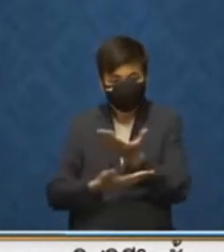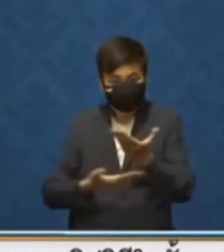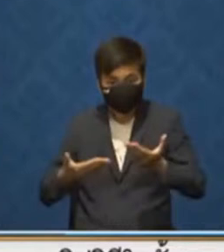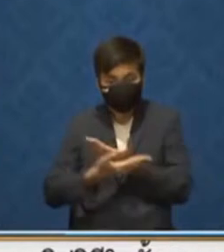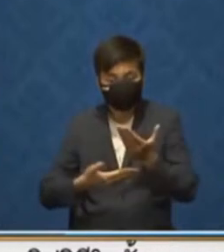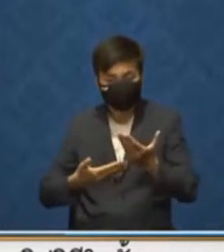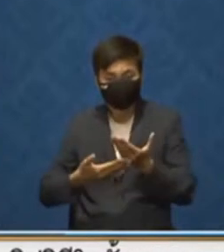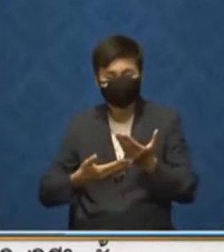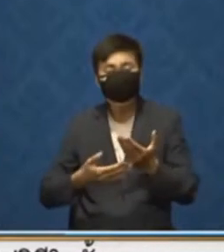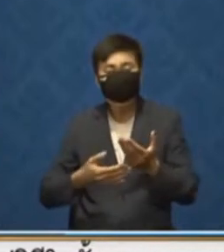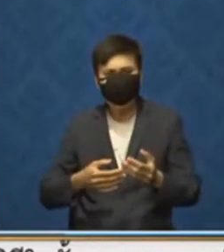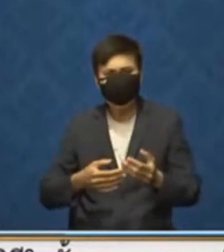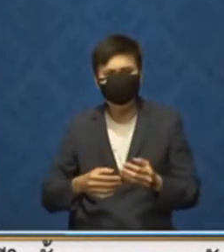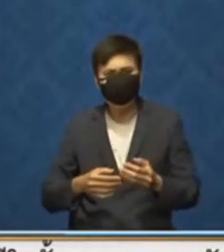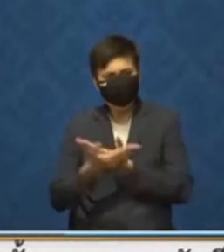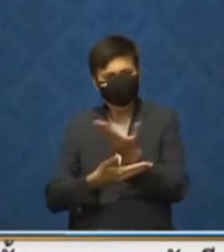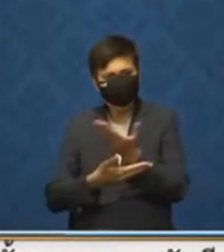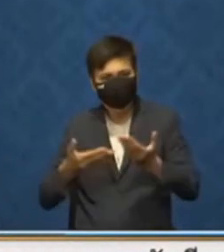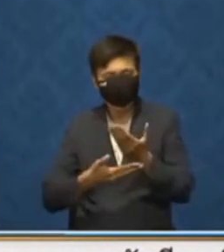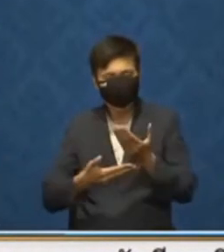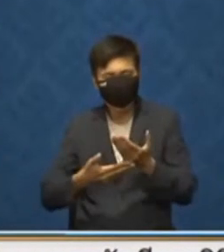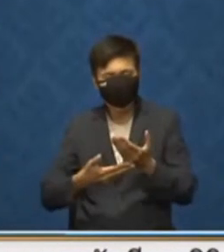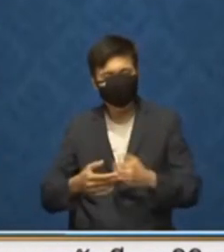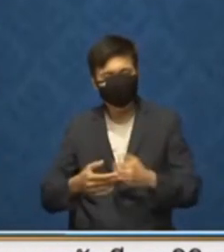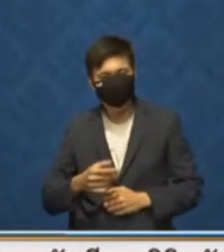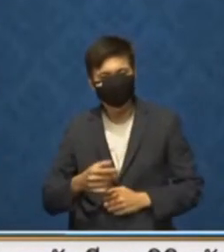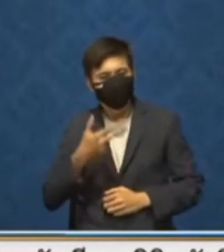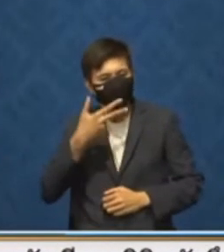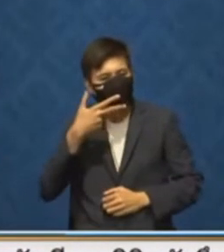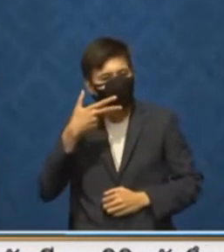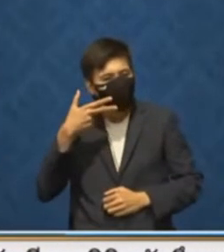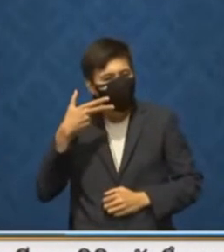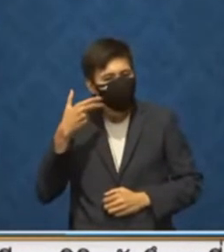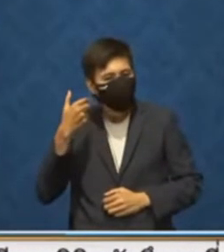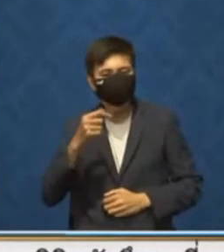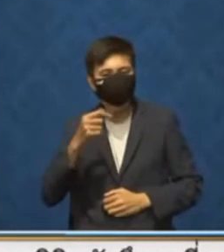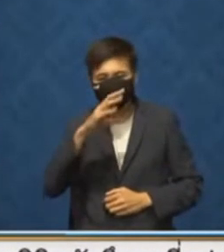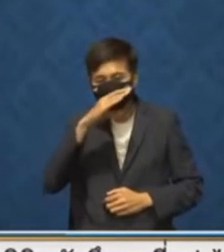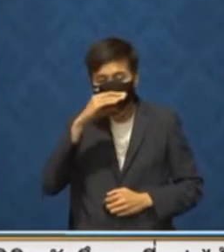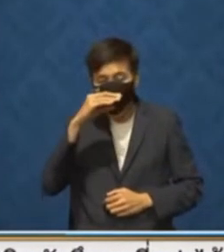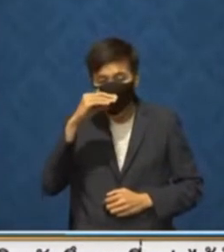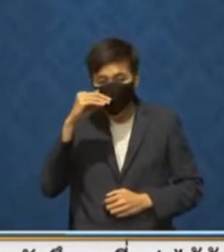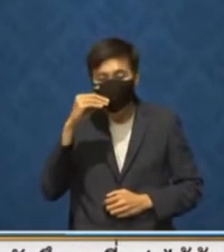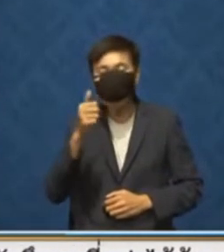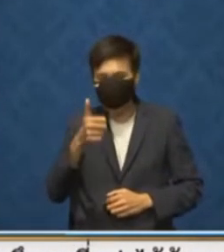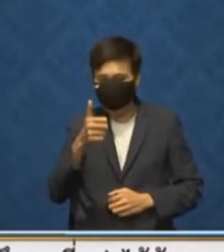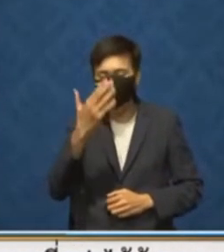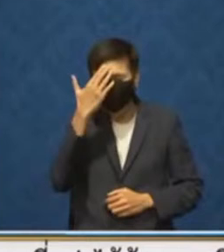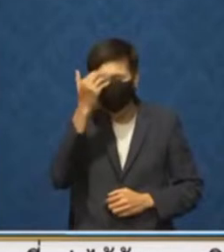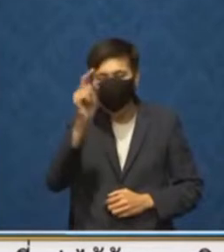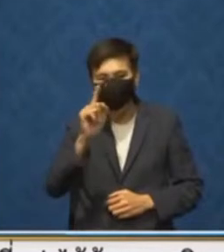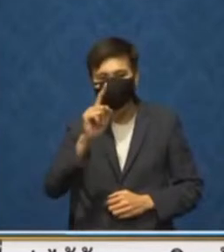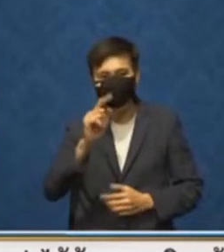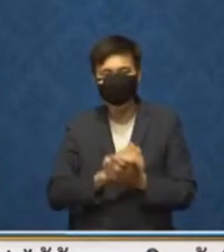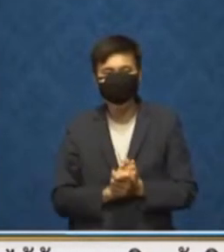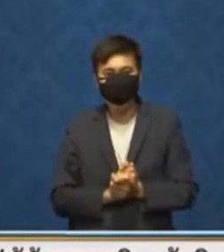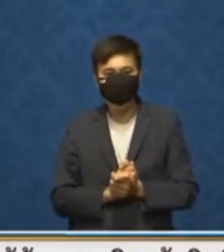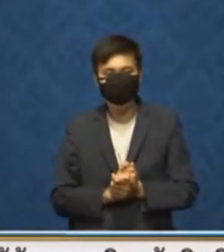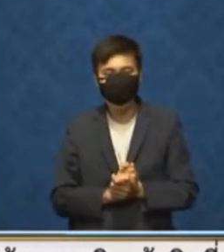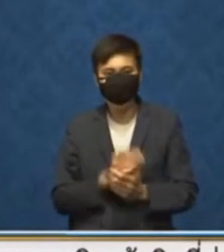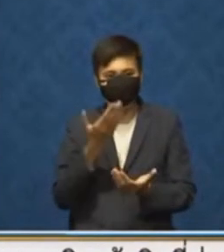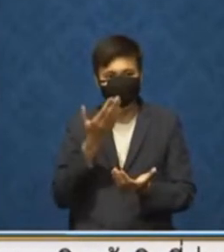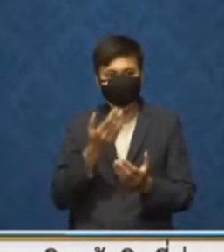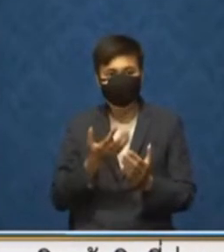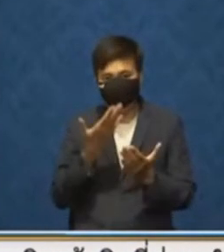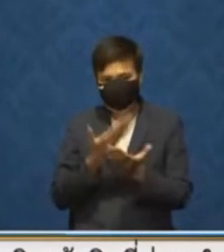สัมมนาที่เป็นรสหวานหอมเลยนะครับเขาบอกว่ามีค่าส่วนต่างอย่างน้อย 6 70%แล้วเงินทอนเนี่ยก็ไม่ต่ำ